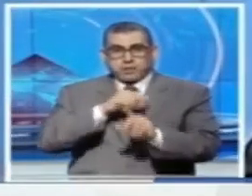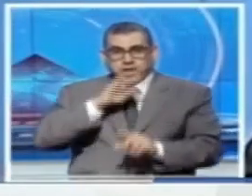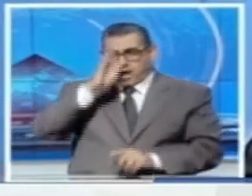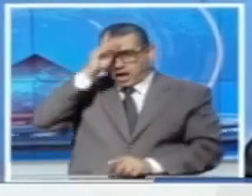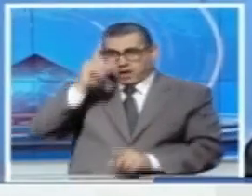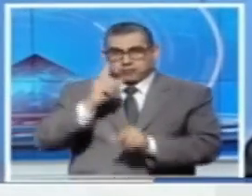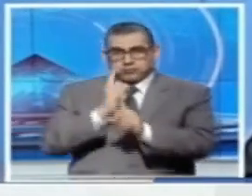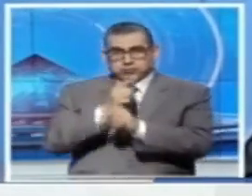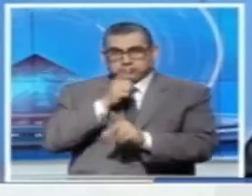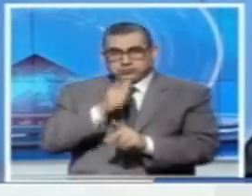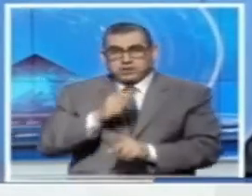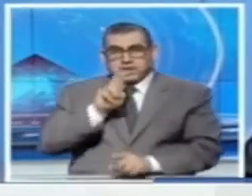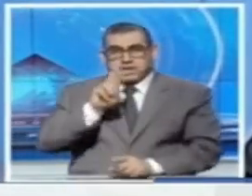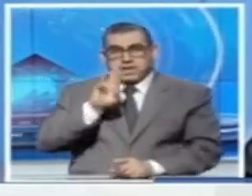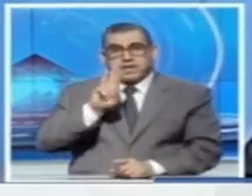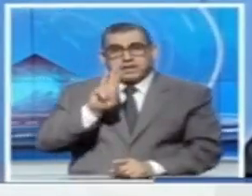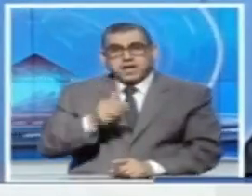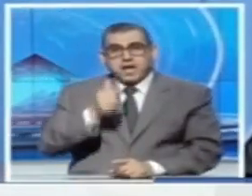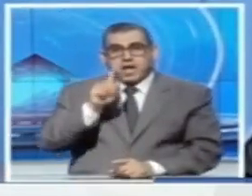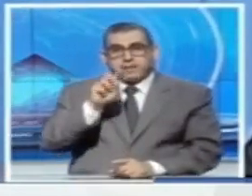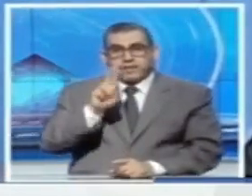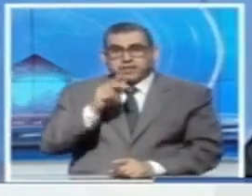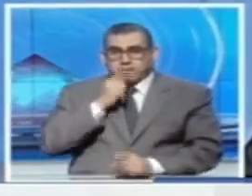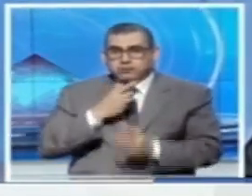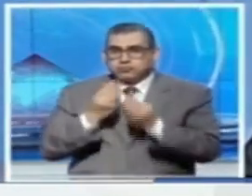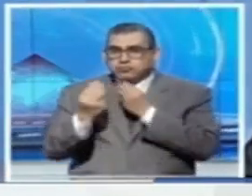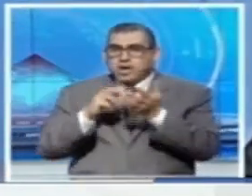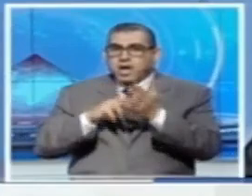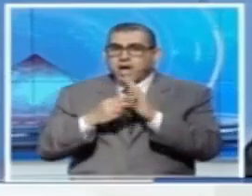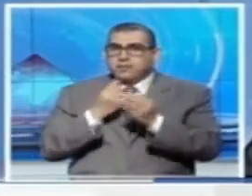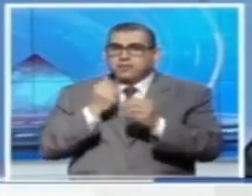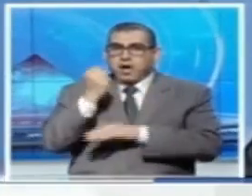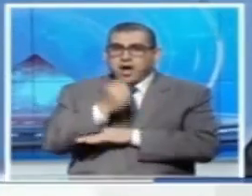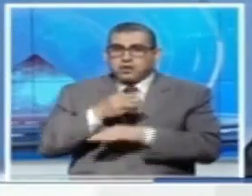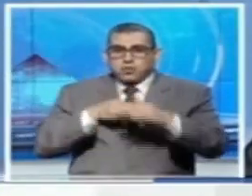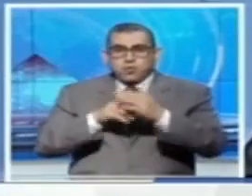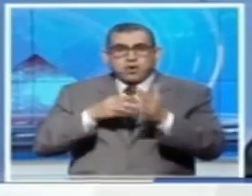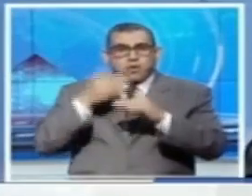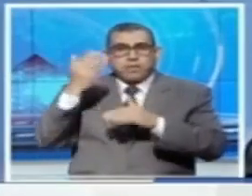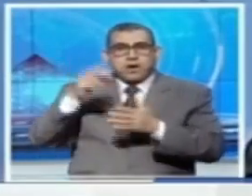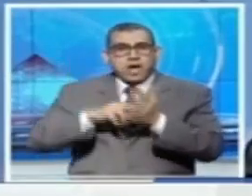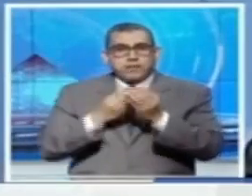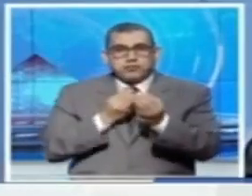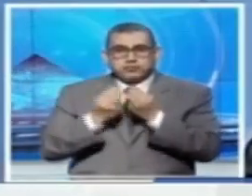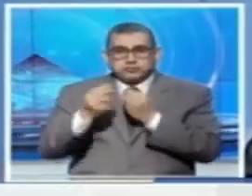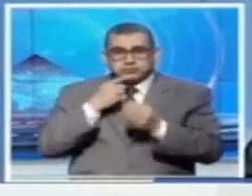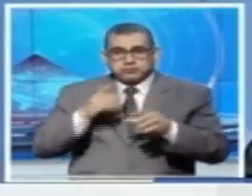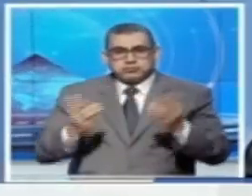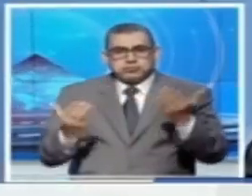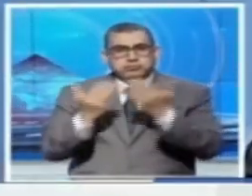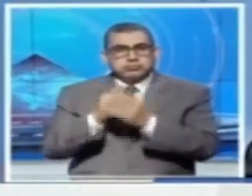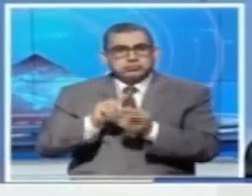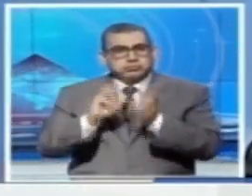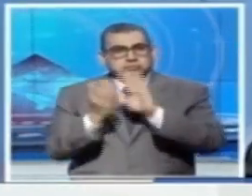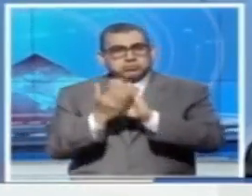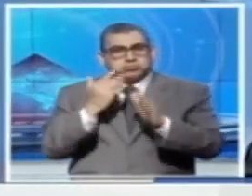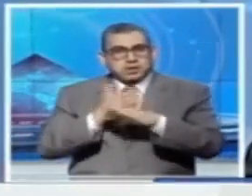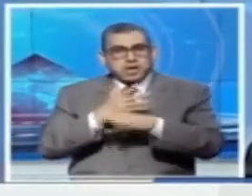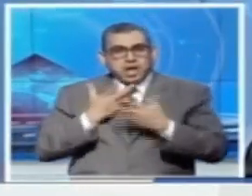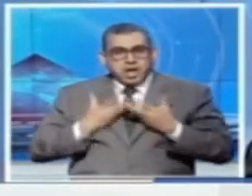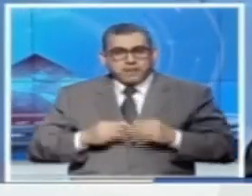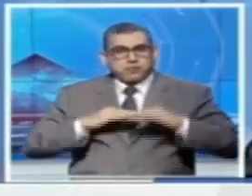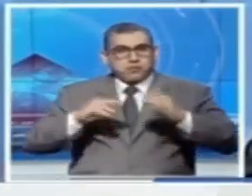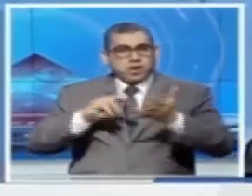محمد العباسي. تناول اللقاء تطورات الأوضاع على الساحتين الإقليمية والدولية وانعكاساتها على الأمن والاستقرار